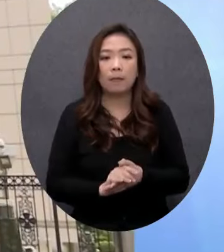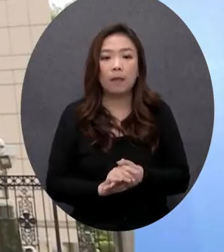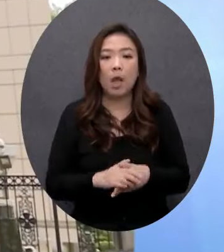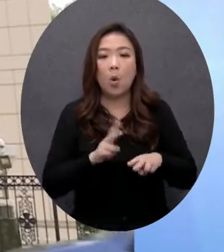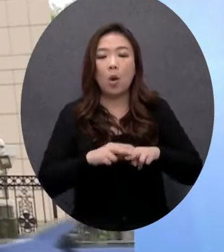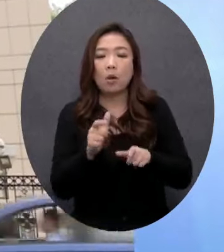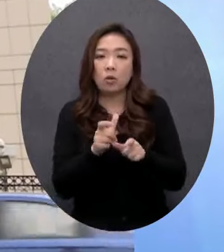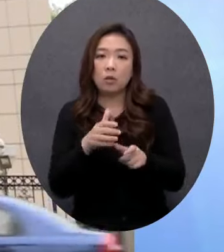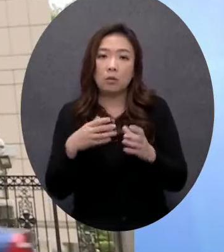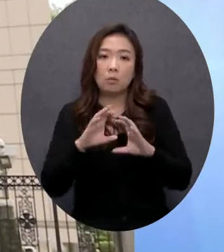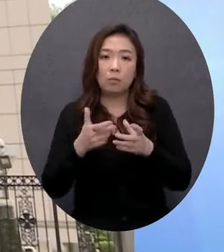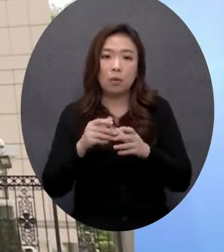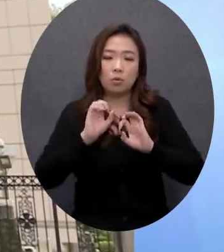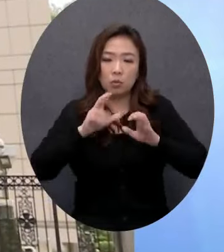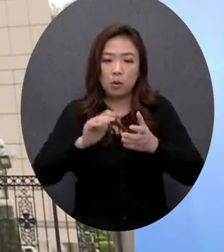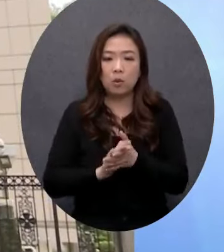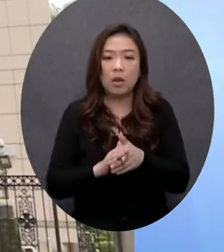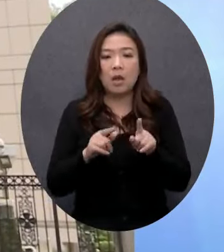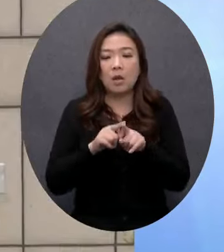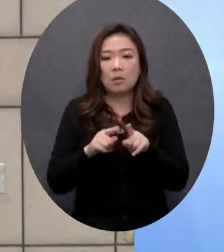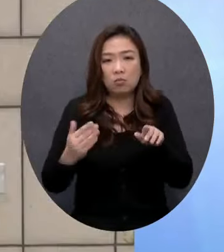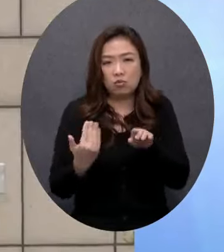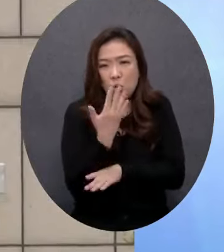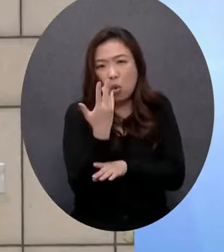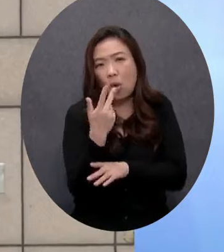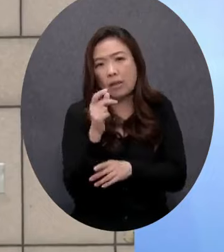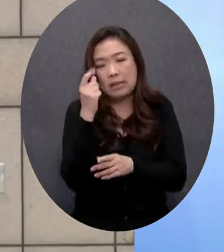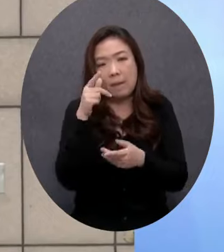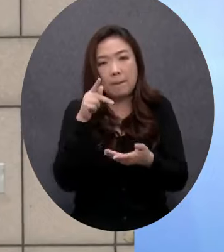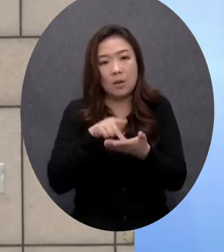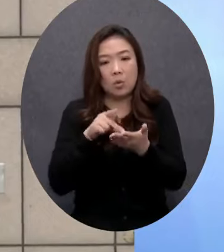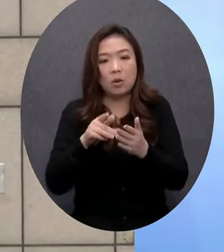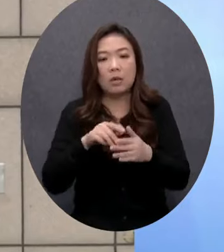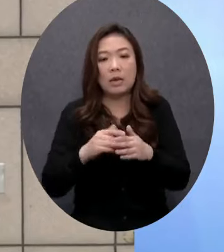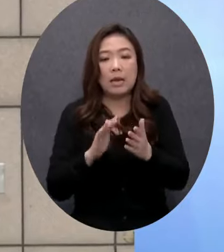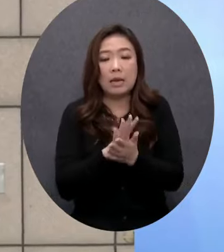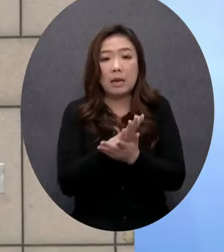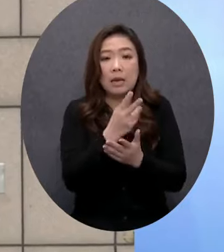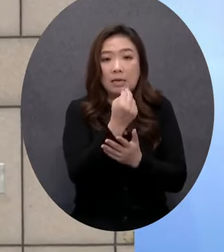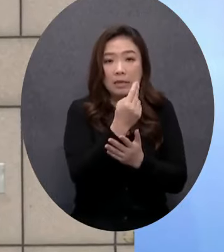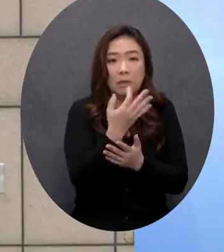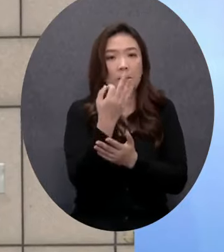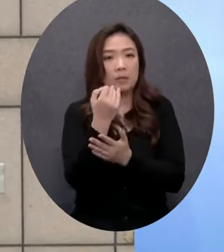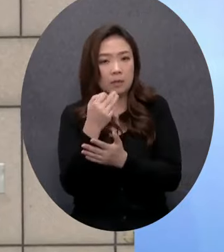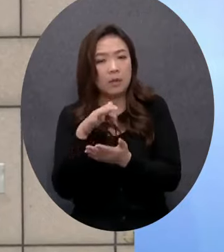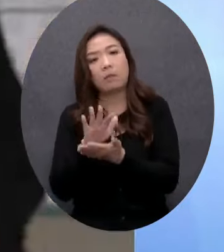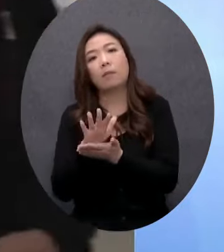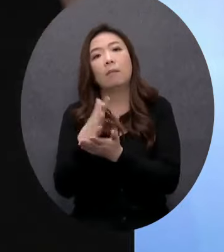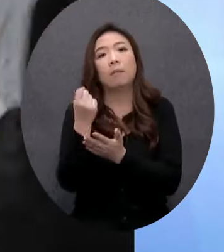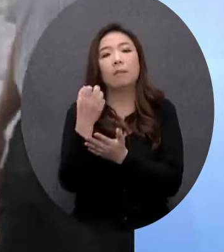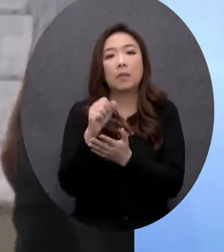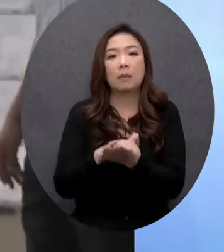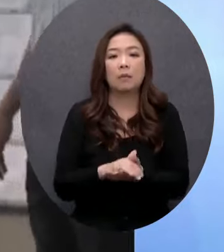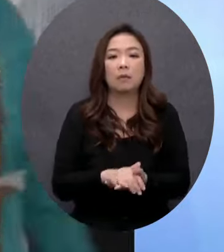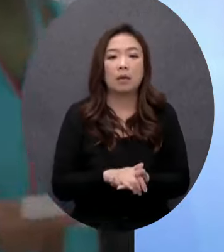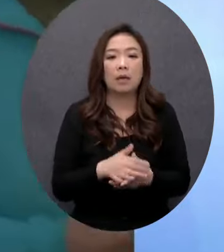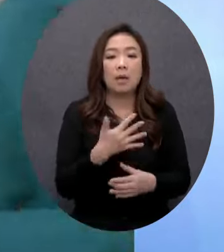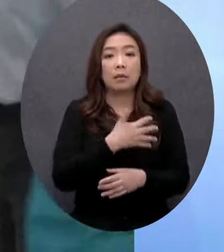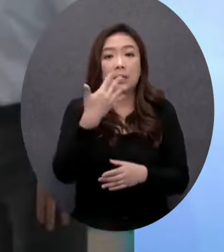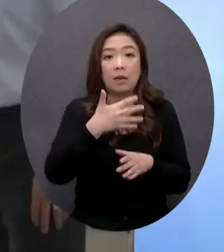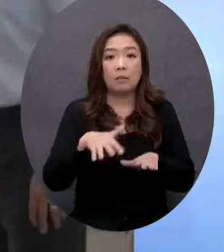布會發行超長期特別國債，涉及年期是20年、30年同埋50年。其中星期五開